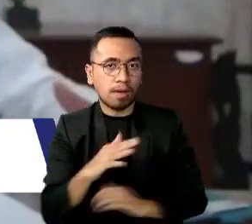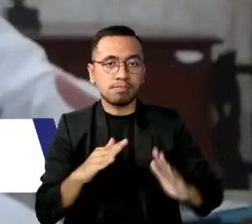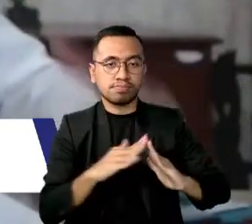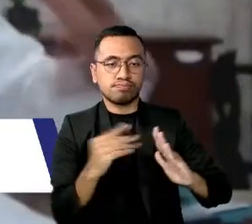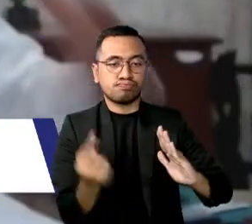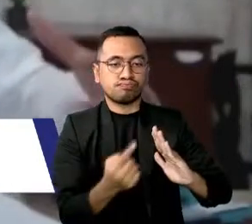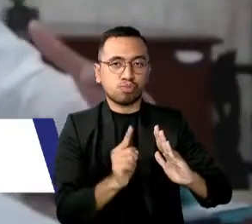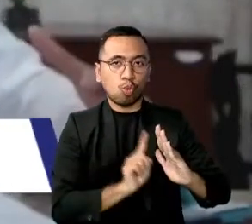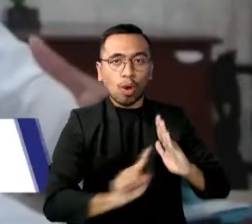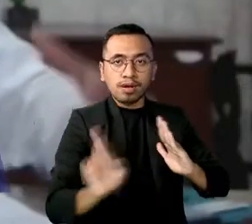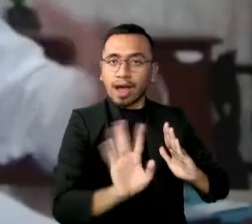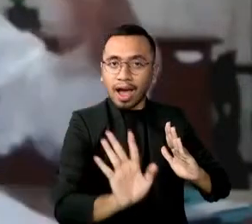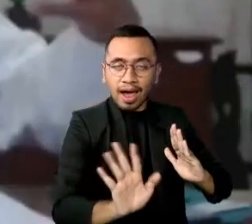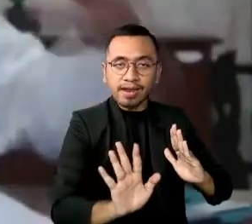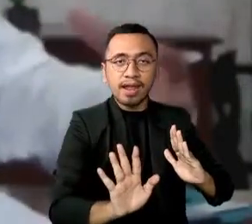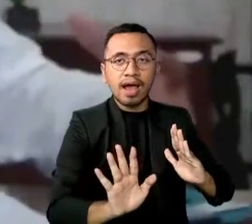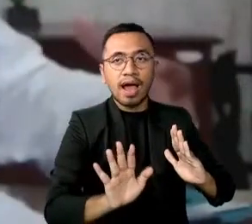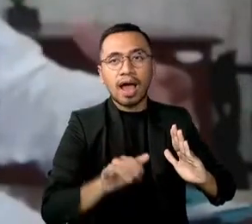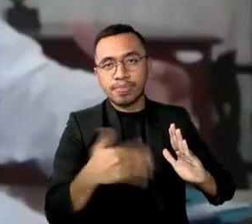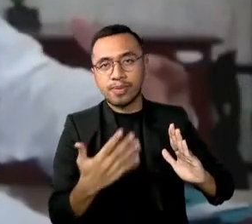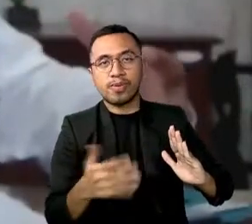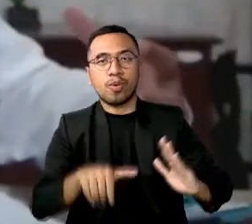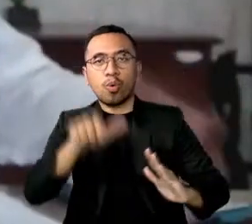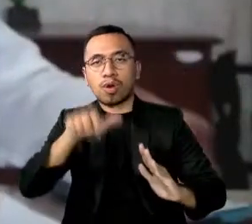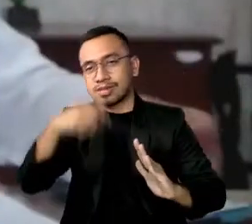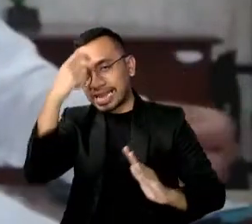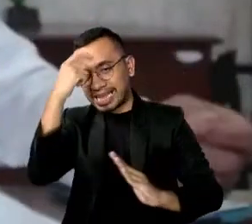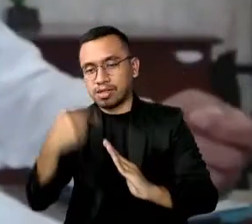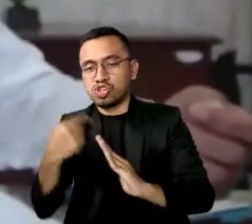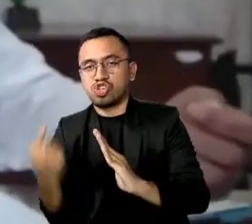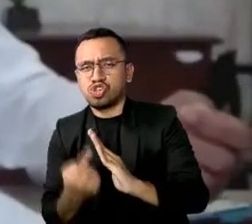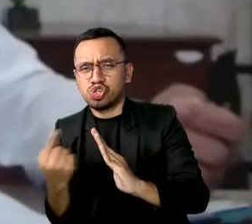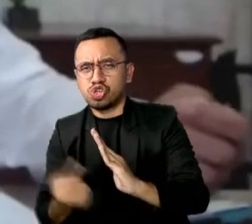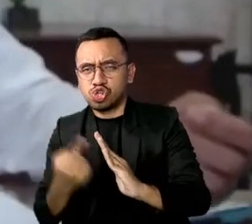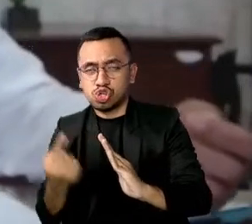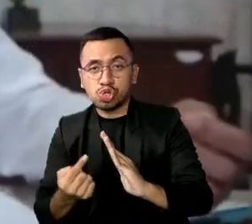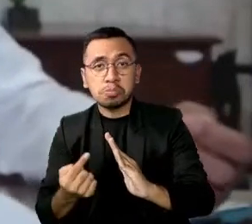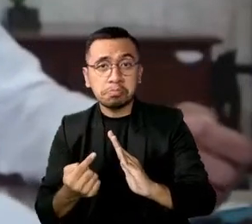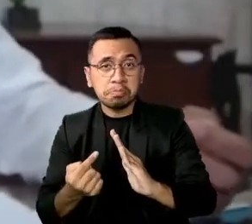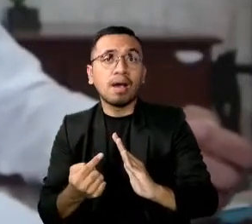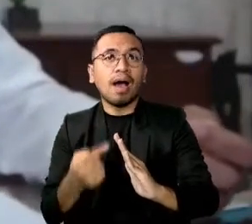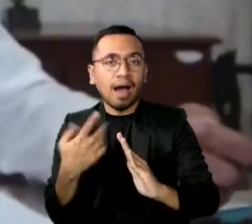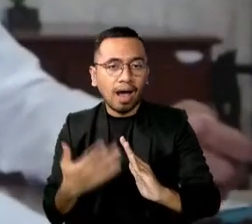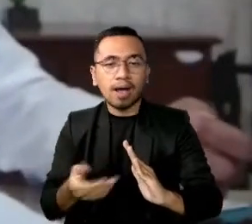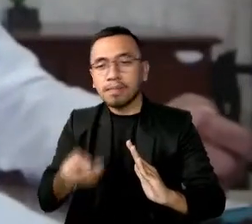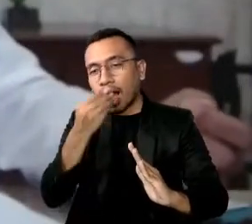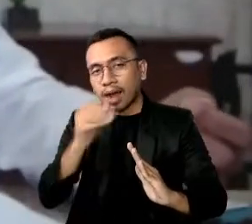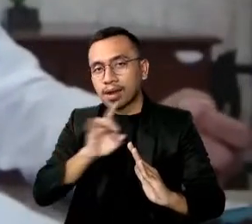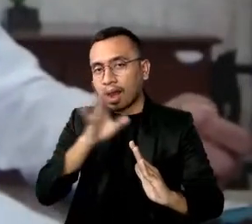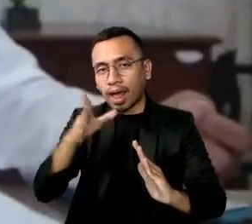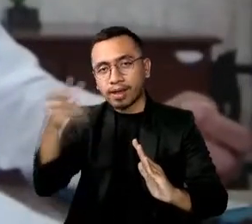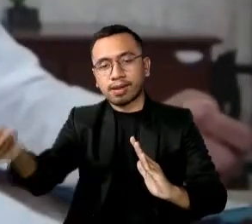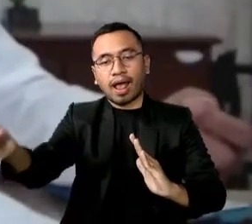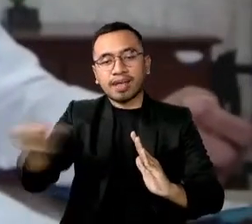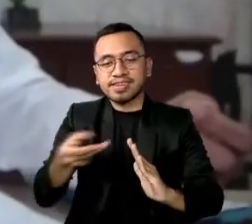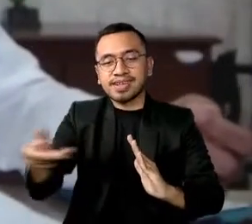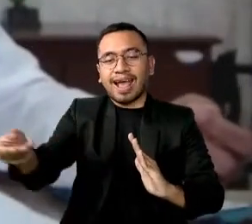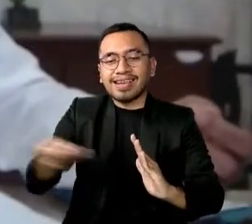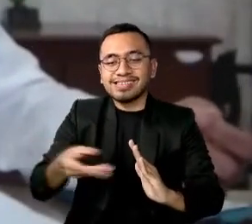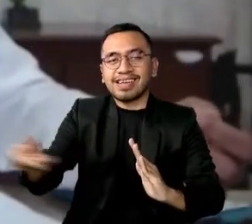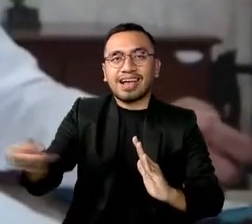gua akan menjaga seorang sakit yang diisolasi tercukupi shimabukuro lu